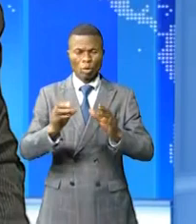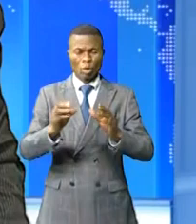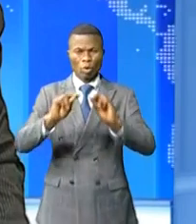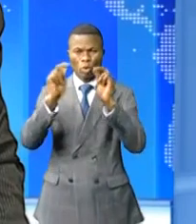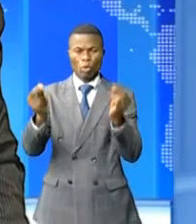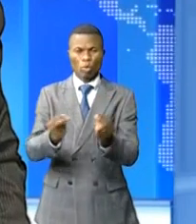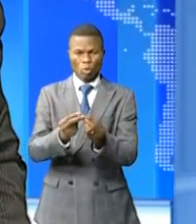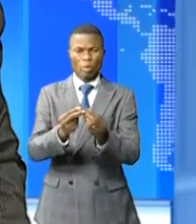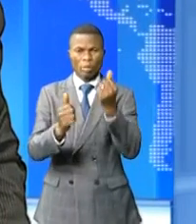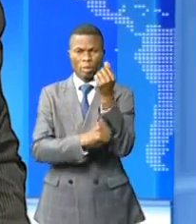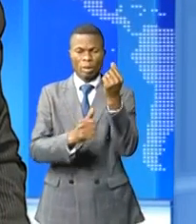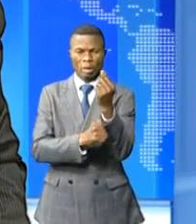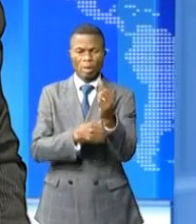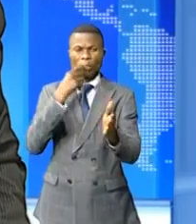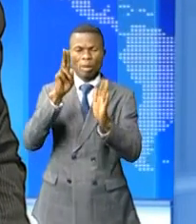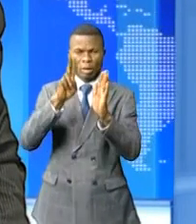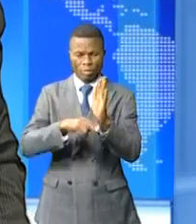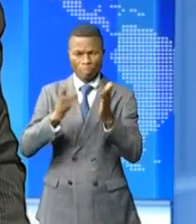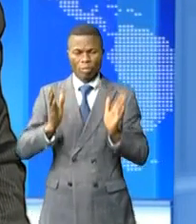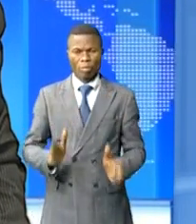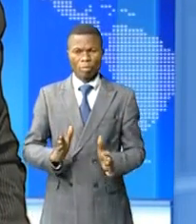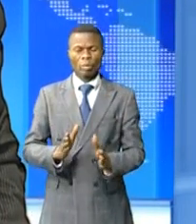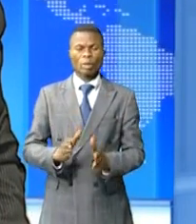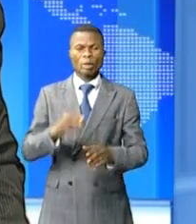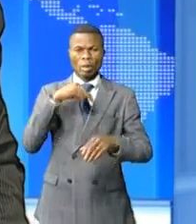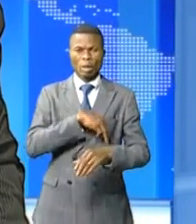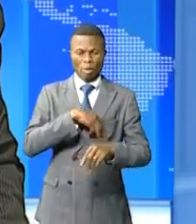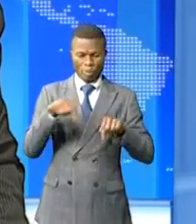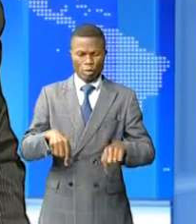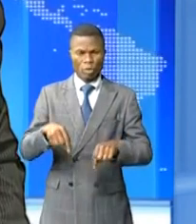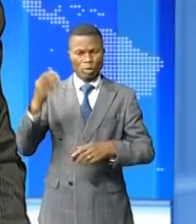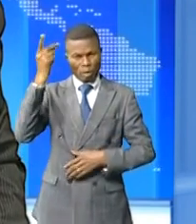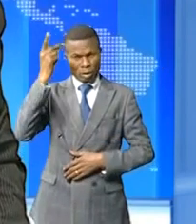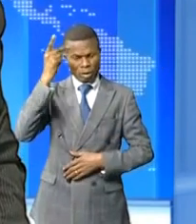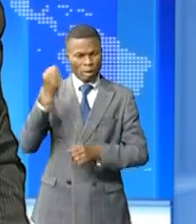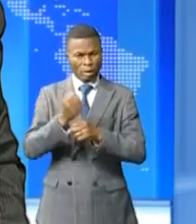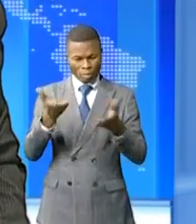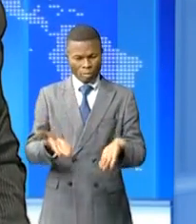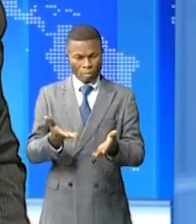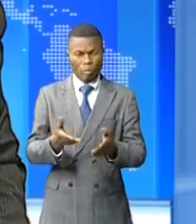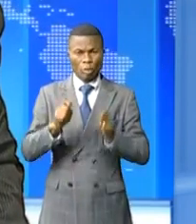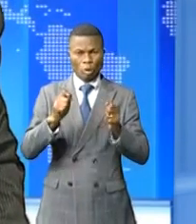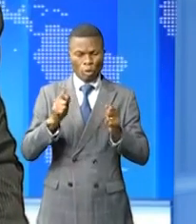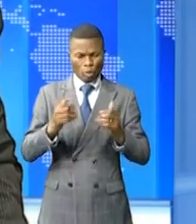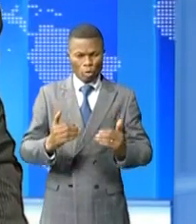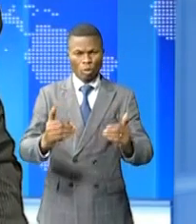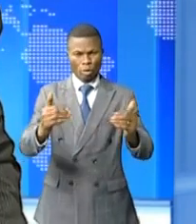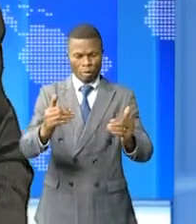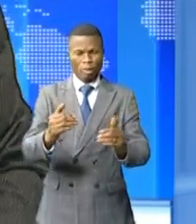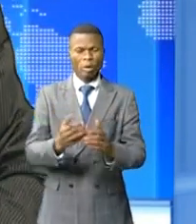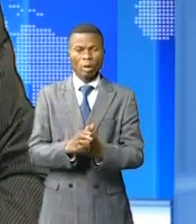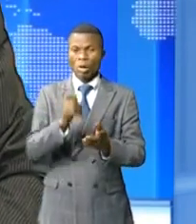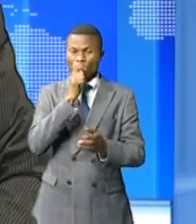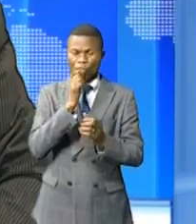une forte délégation des parlementaires panafricains en mission à Kinshasa. Et toujours dans ce journal, sachez qu'un incendie